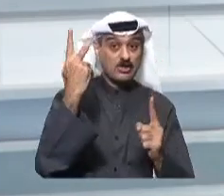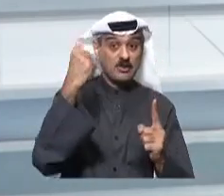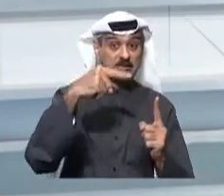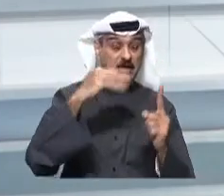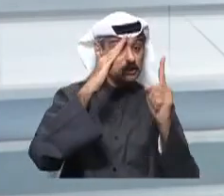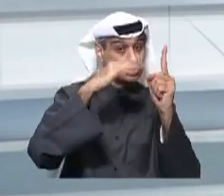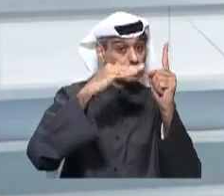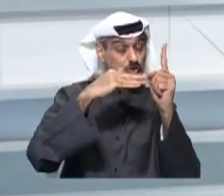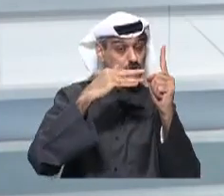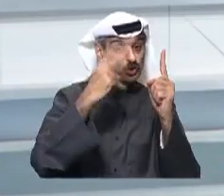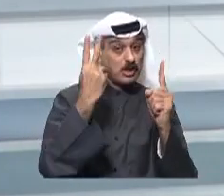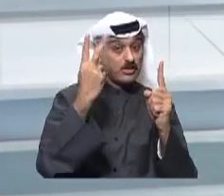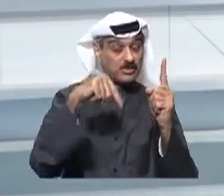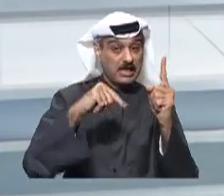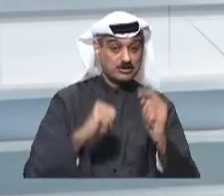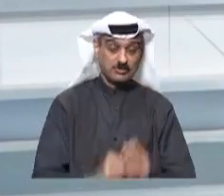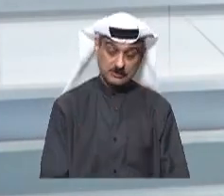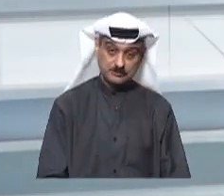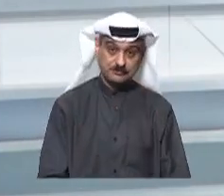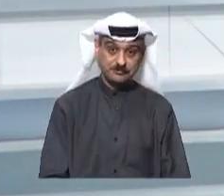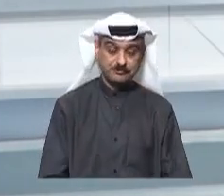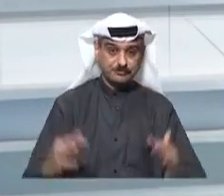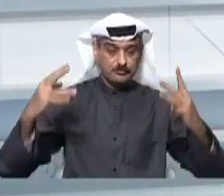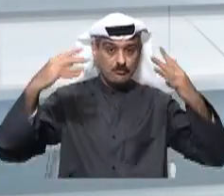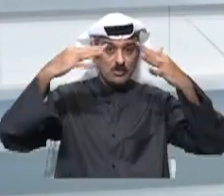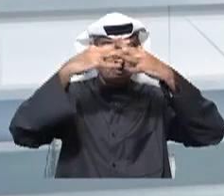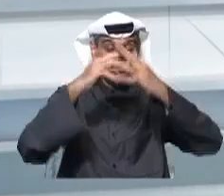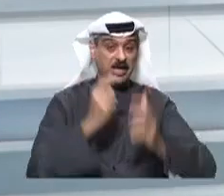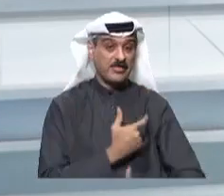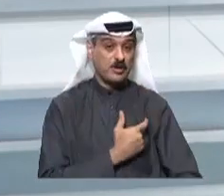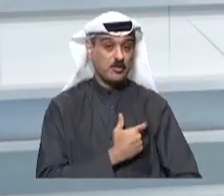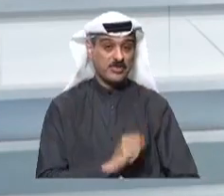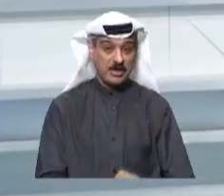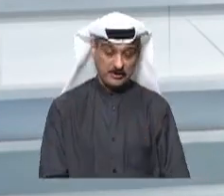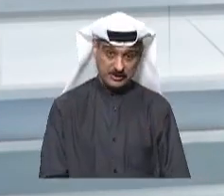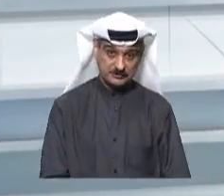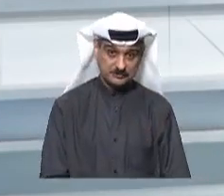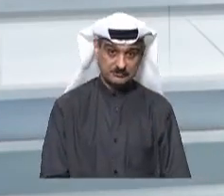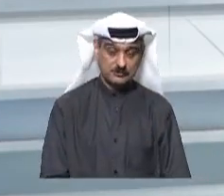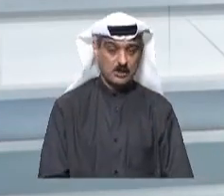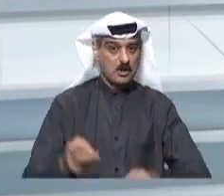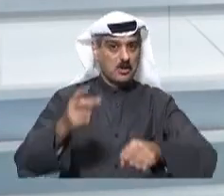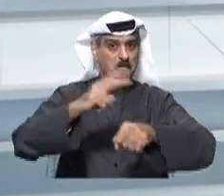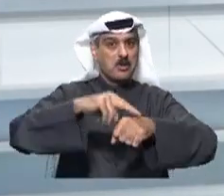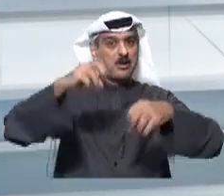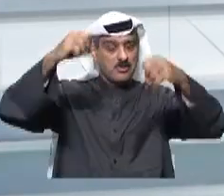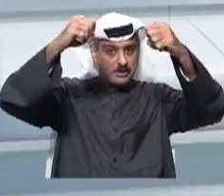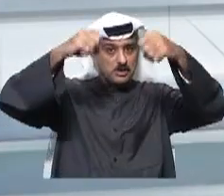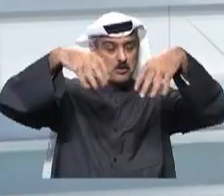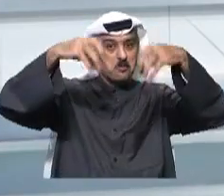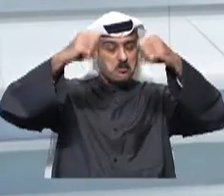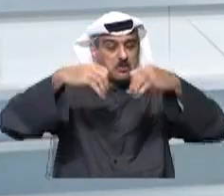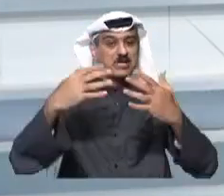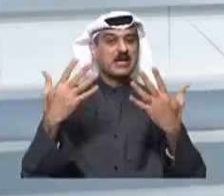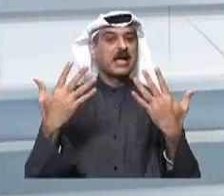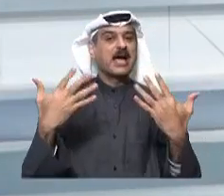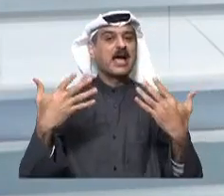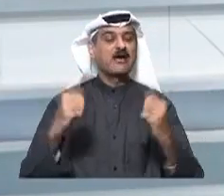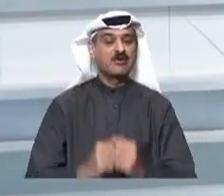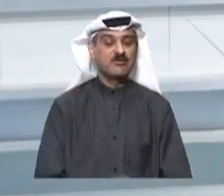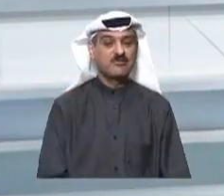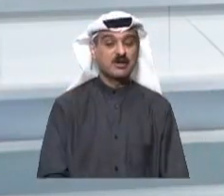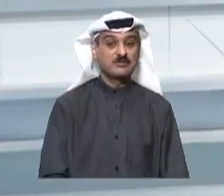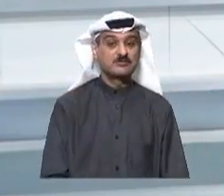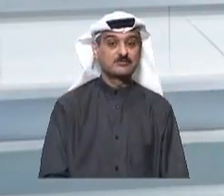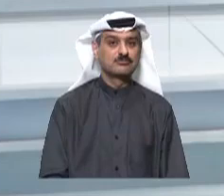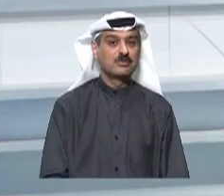مئوية. الأجواء الغائمة جزئيا راح تستمر معنا في يوم الثلاثة، مع عودة لفرص الأمطار الخفيفة المتفرقة في يوم الأثنين بإذن